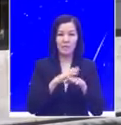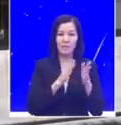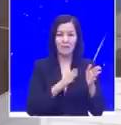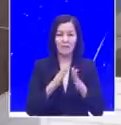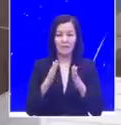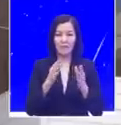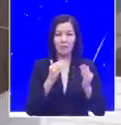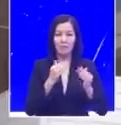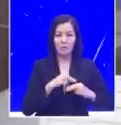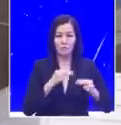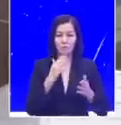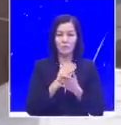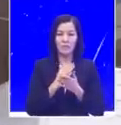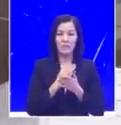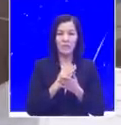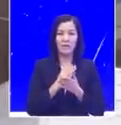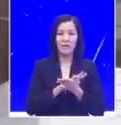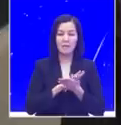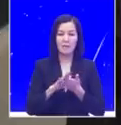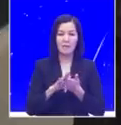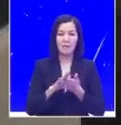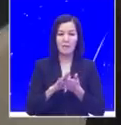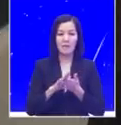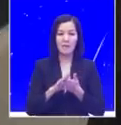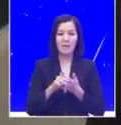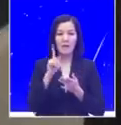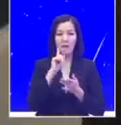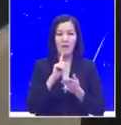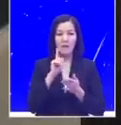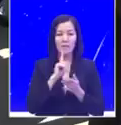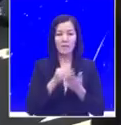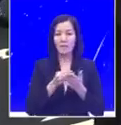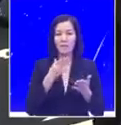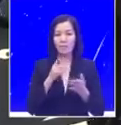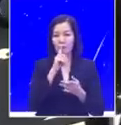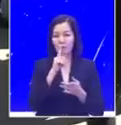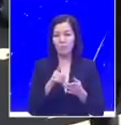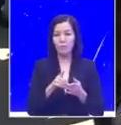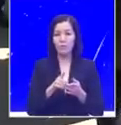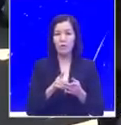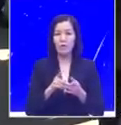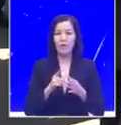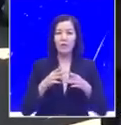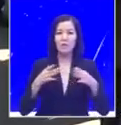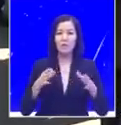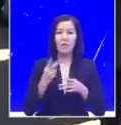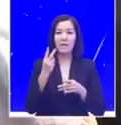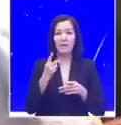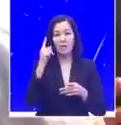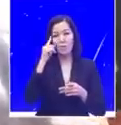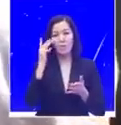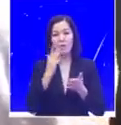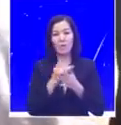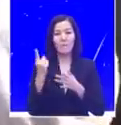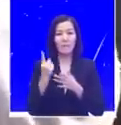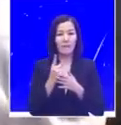жасайды. Санитарлық талаптарға сәйкес. Ол аренда көтерілу мәселесі қазіргі күнге жоқ. Жиналған кәсіпкерлер екі жақты пікірде болды.